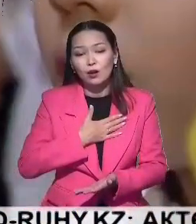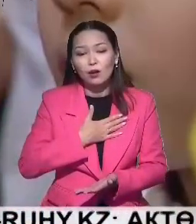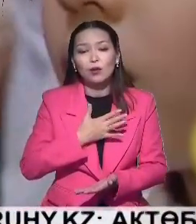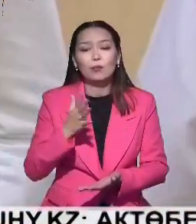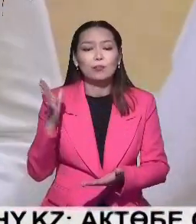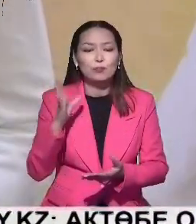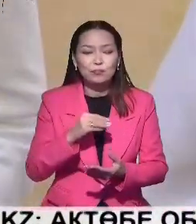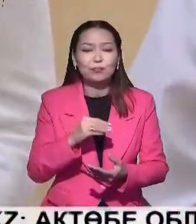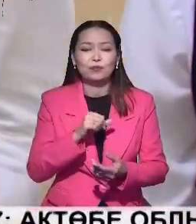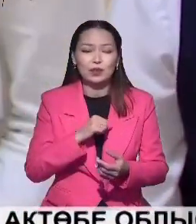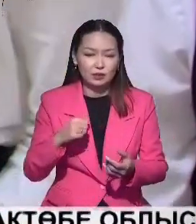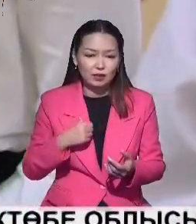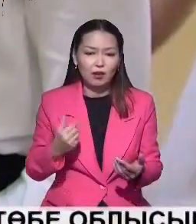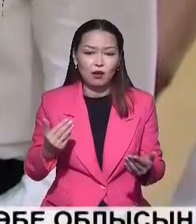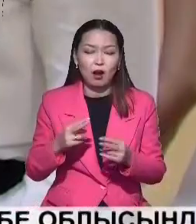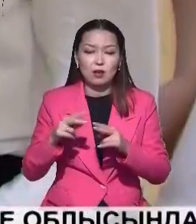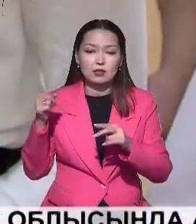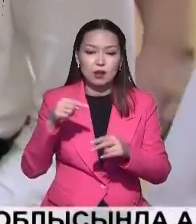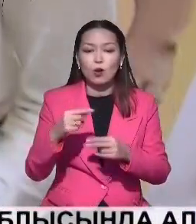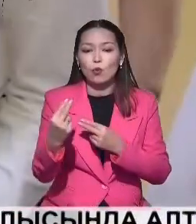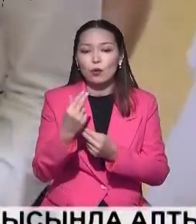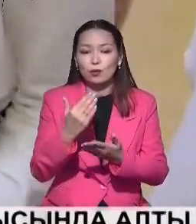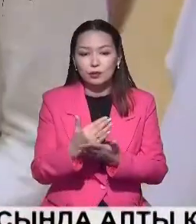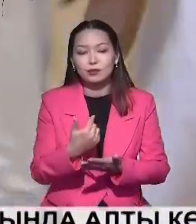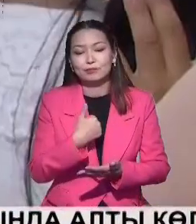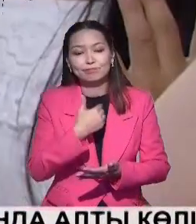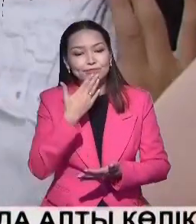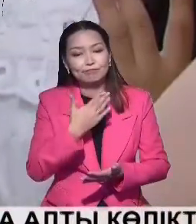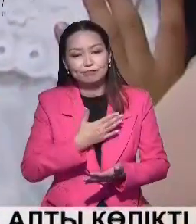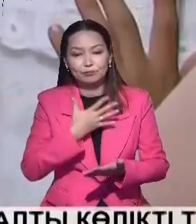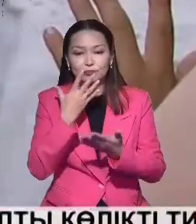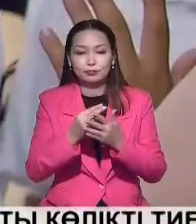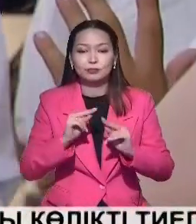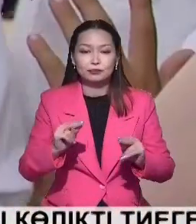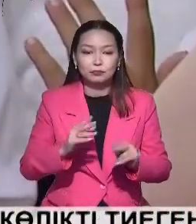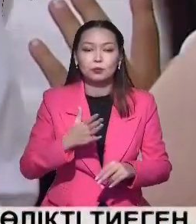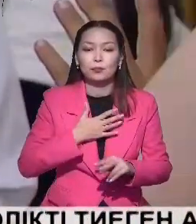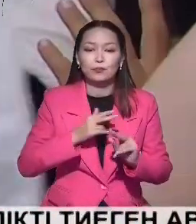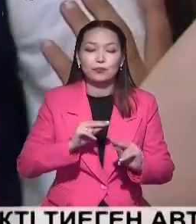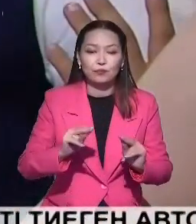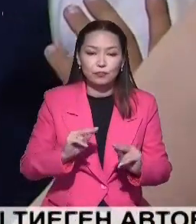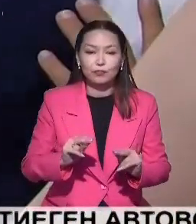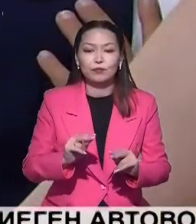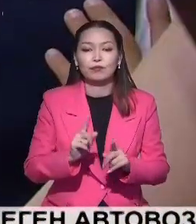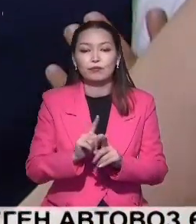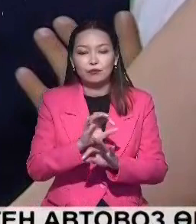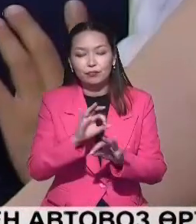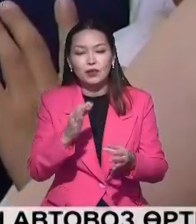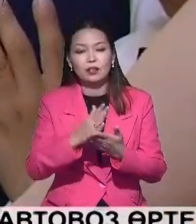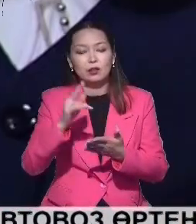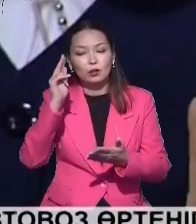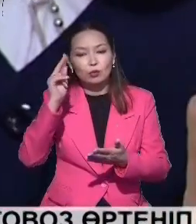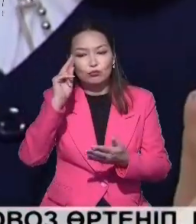асханаға апарады. Мен ағайды қатты жақсы көремін. Мен ағайым күшті, білім